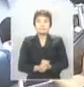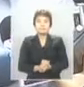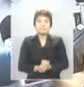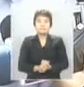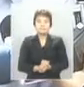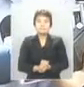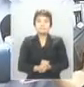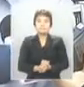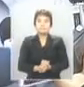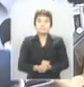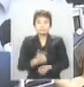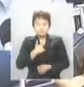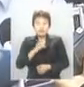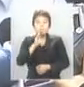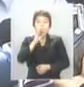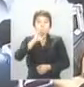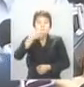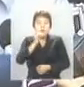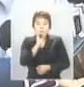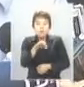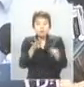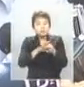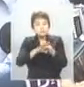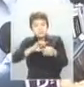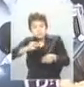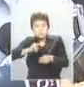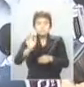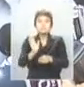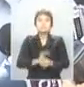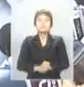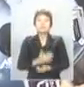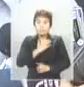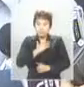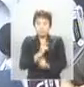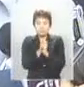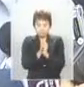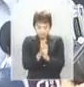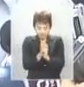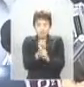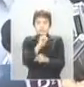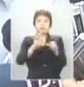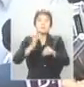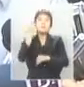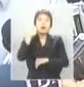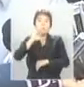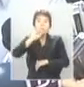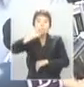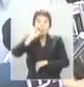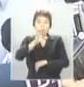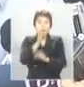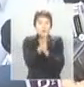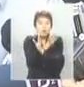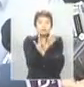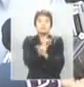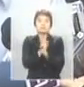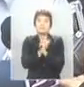ความคำพูดผมครับผมบอกว่าผมดำเนินการตามที่ได้พูดไว้ก่อนหน้านี้คำพูดที่ผมใช้มาตลอดคือผม